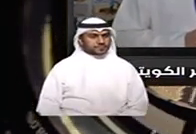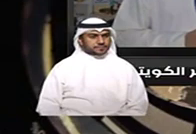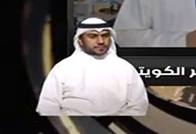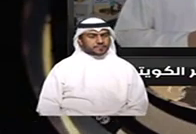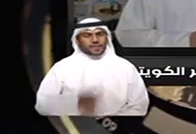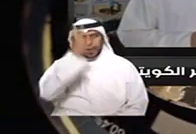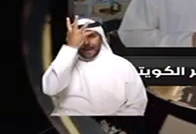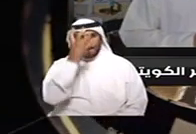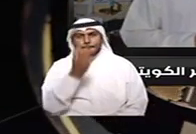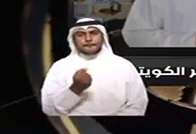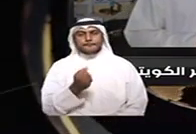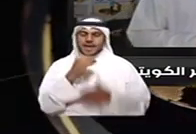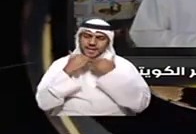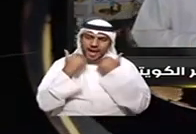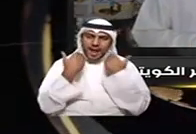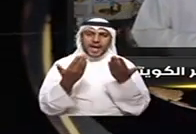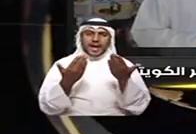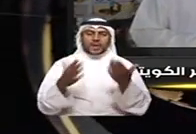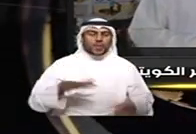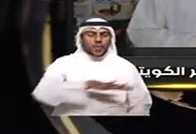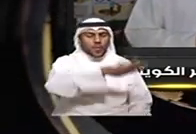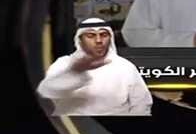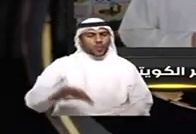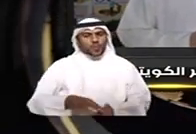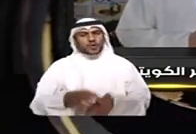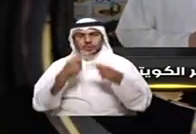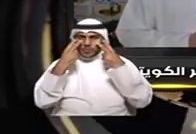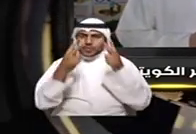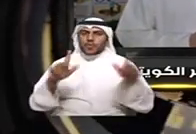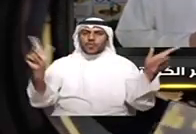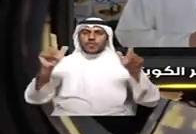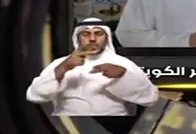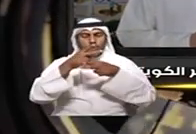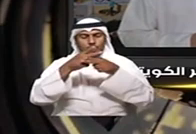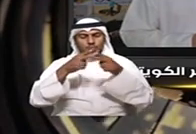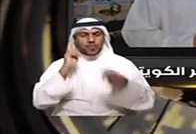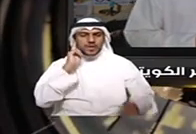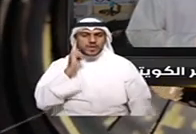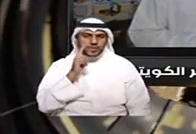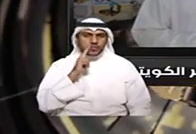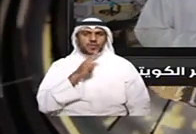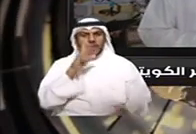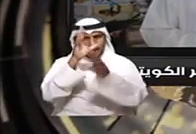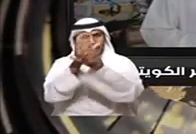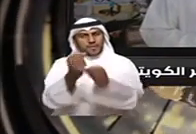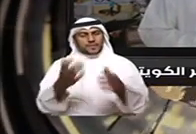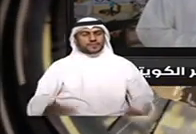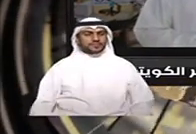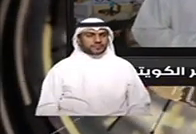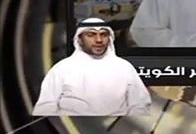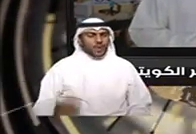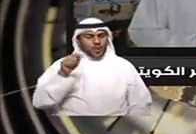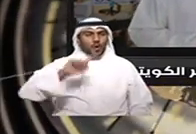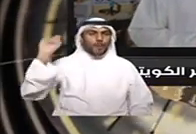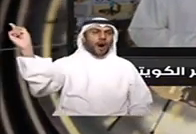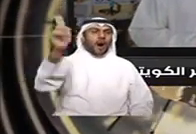مساء الخير لك ومساء الخير لكل مشاهدين نشرة الأخبار لتلفزيون دولة الكويت. مثل ما تفضلت، نعم، في هذا اليوم وهو اليوم